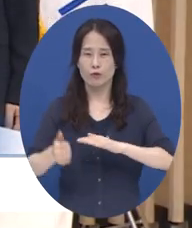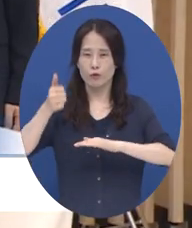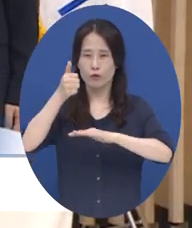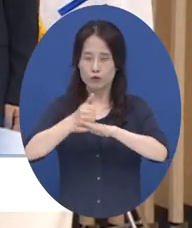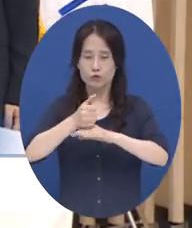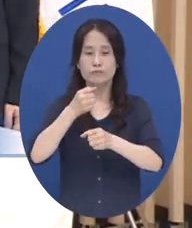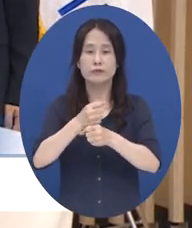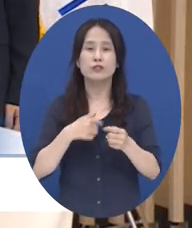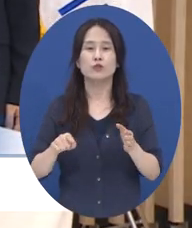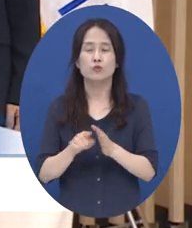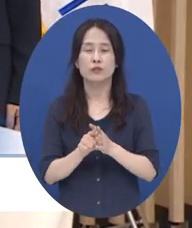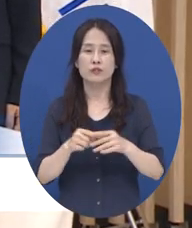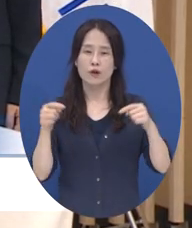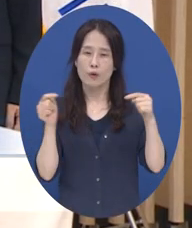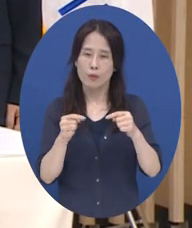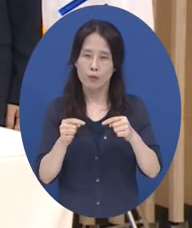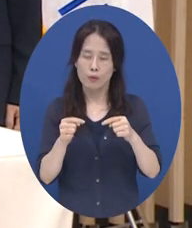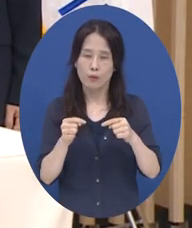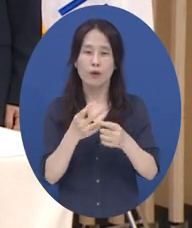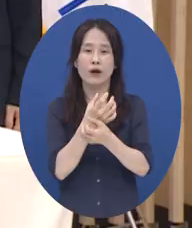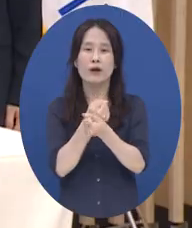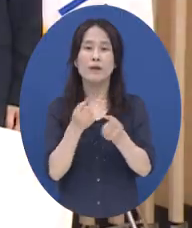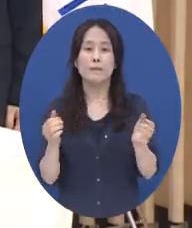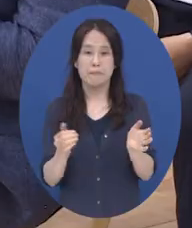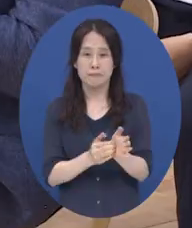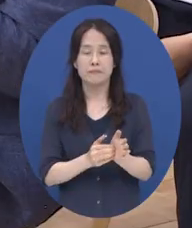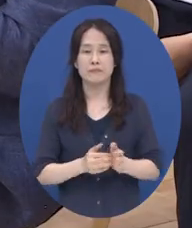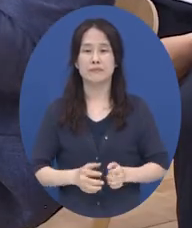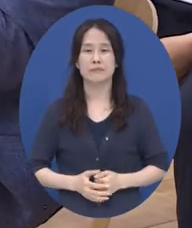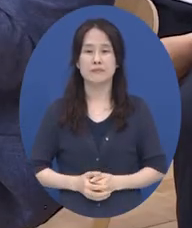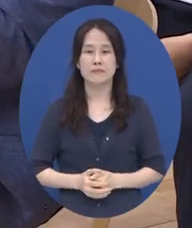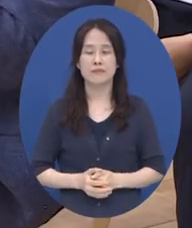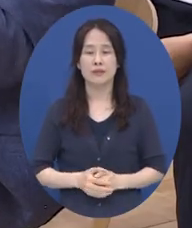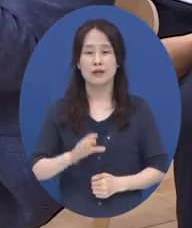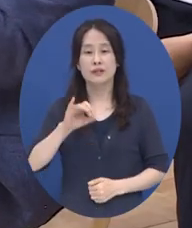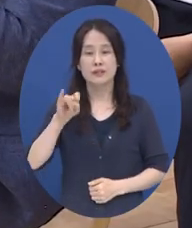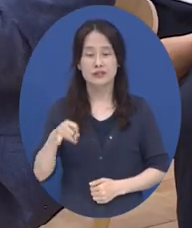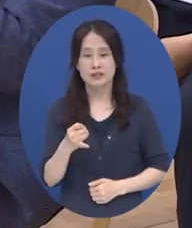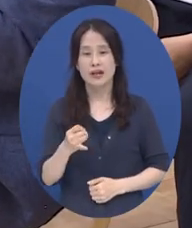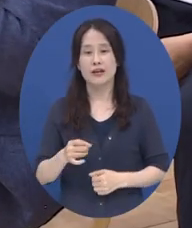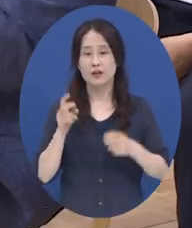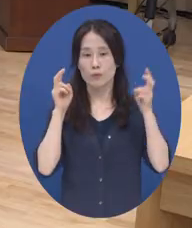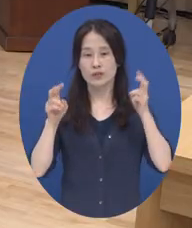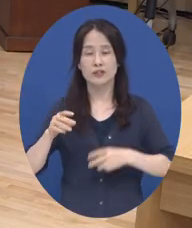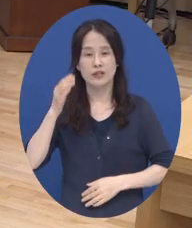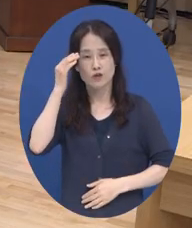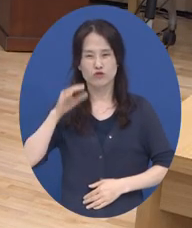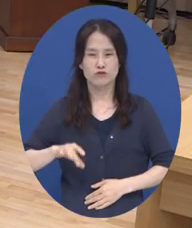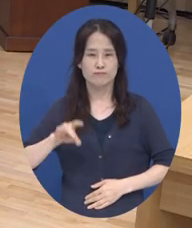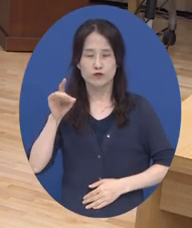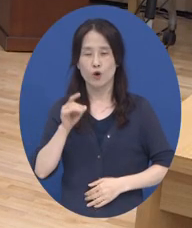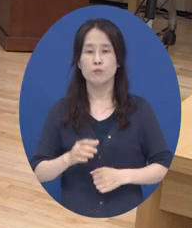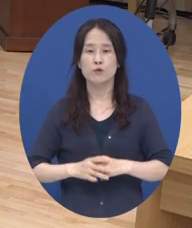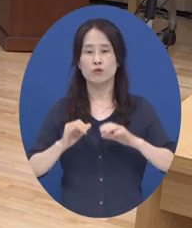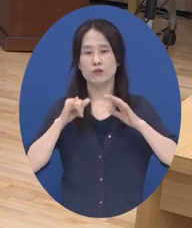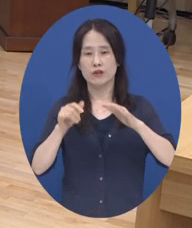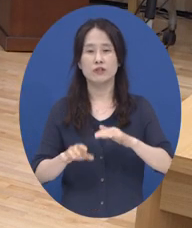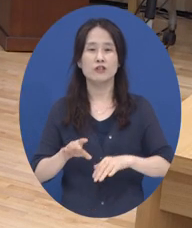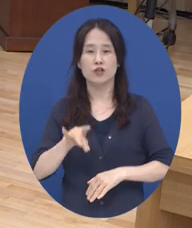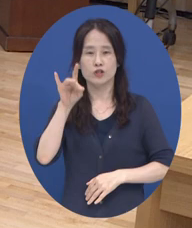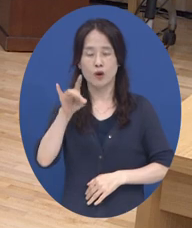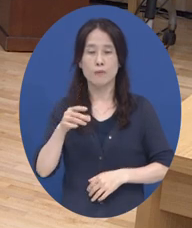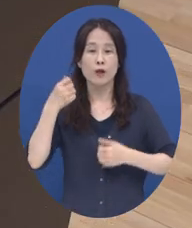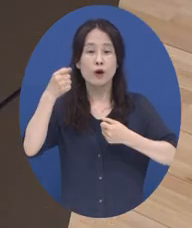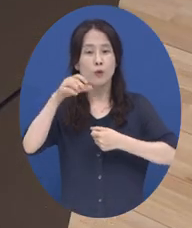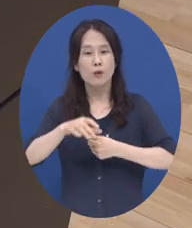위해 상호 협력한다는 내용의 업무 협약을 맺었습니다. CJ 라이브시티는 국내 최초로 세계적 수준의 첨단 공연장을